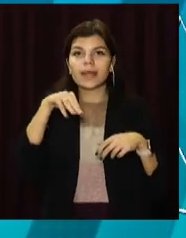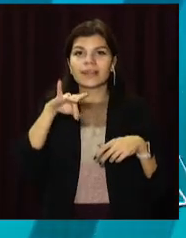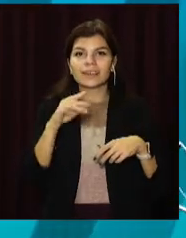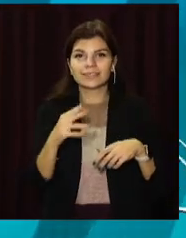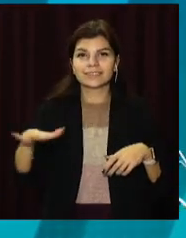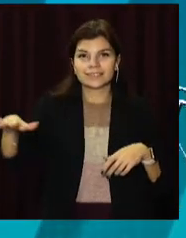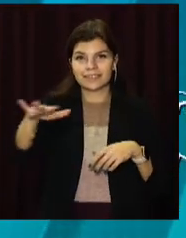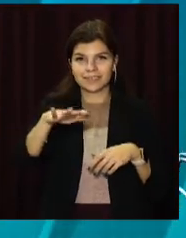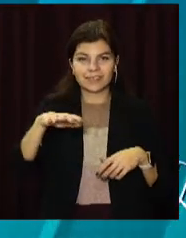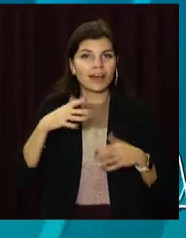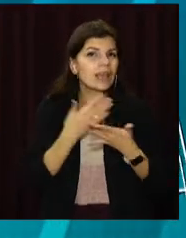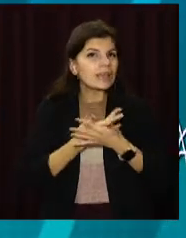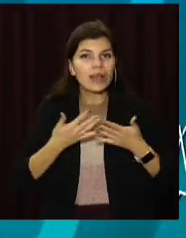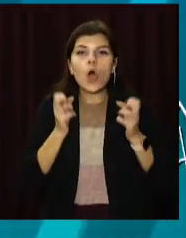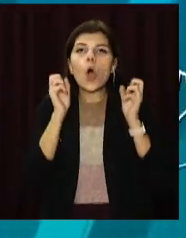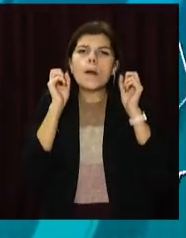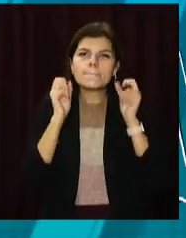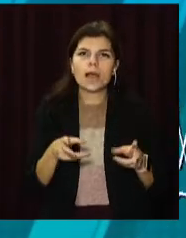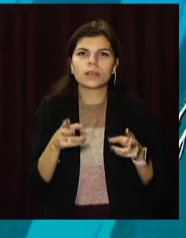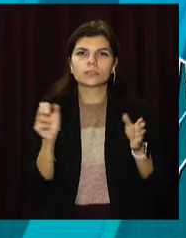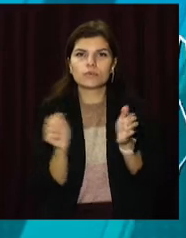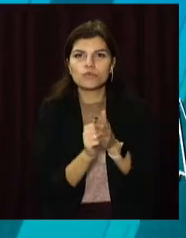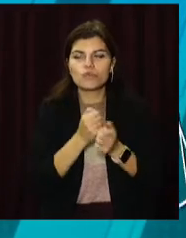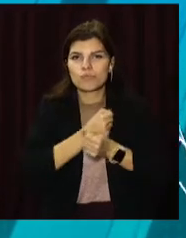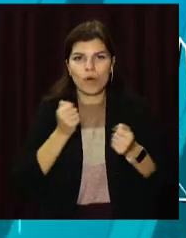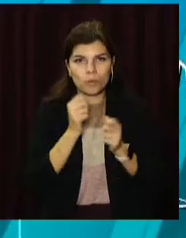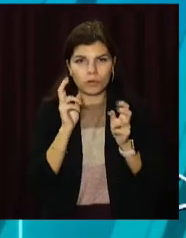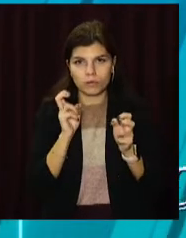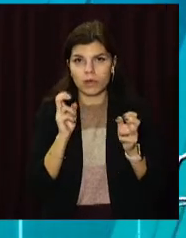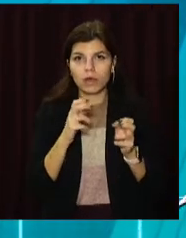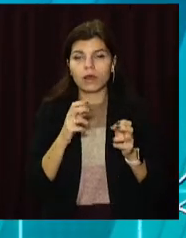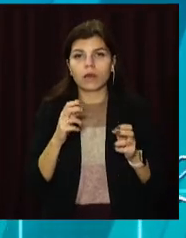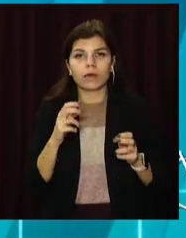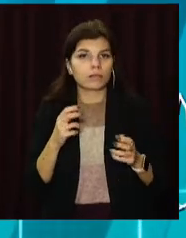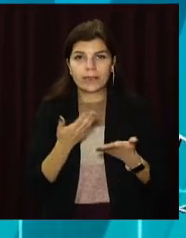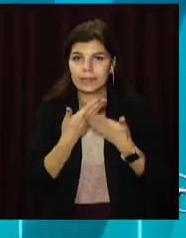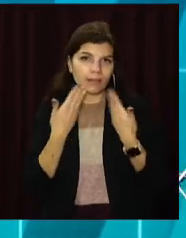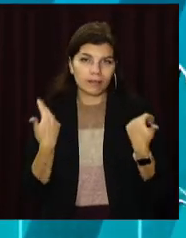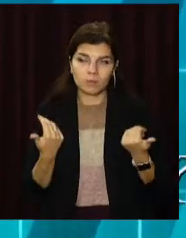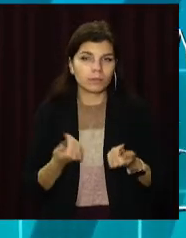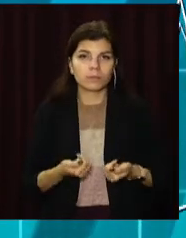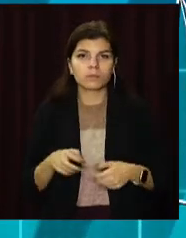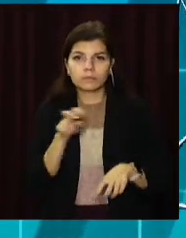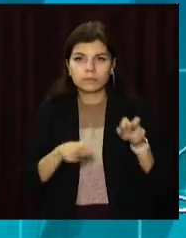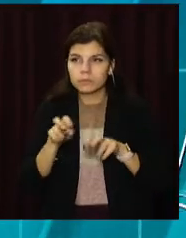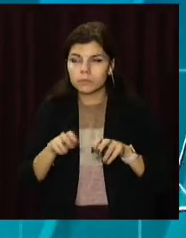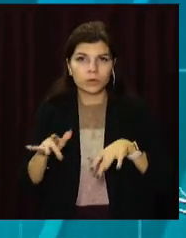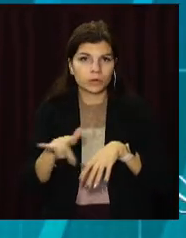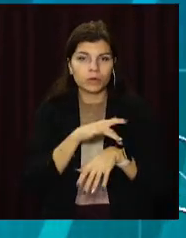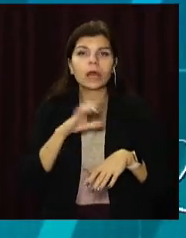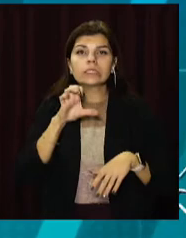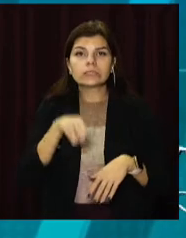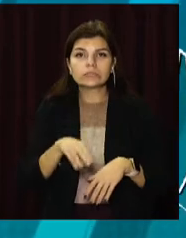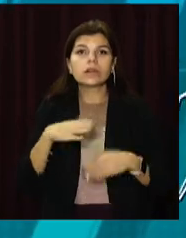центрів, ніяких небезпечних предметів для життя та здоров'я виявлено не було. Санкція даної слідчі